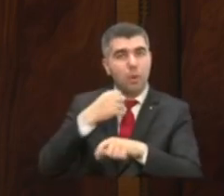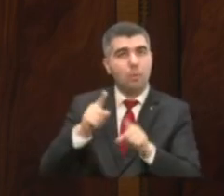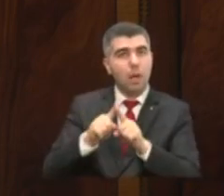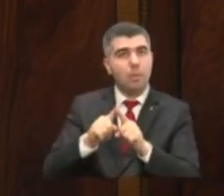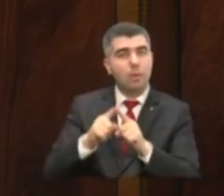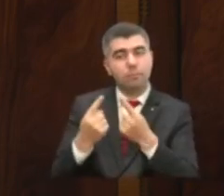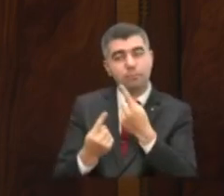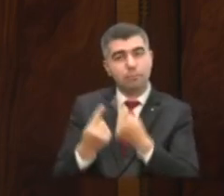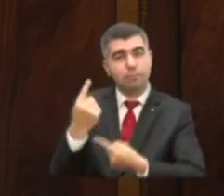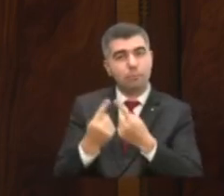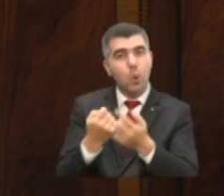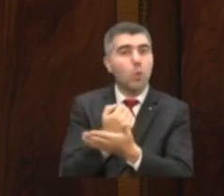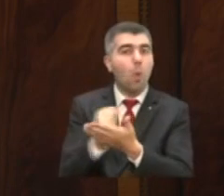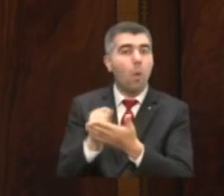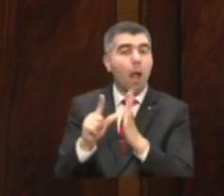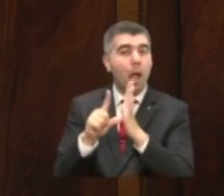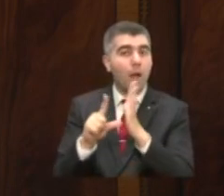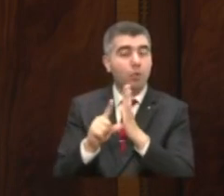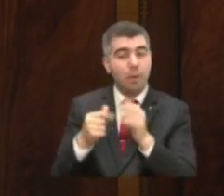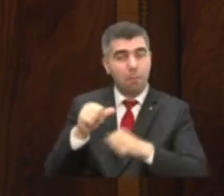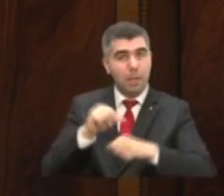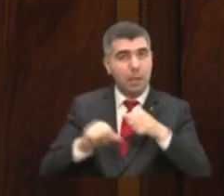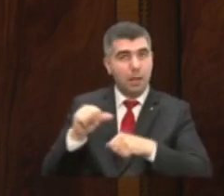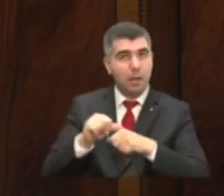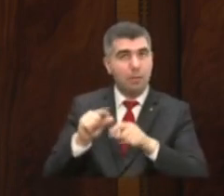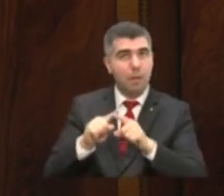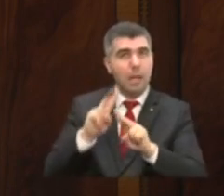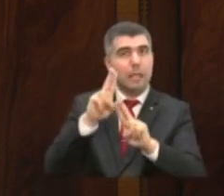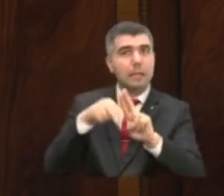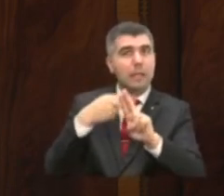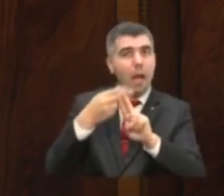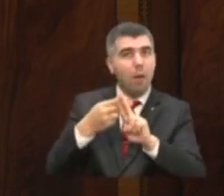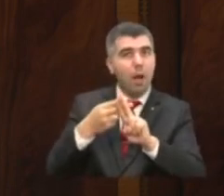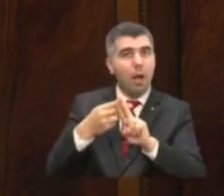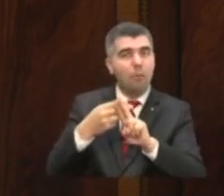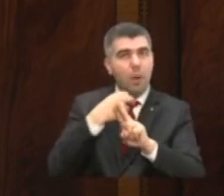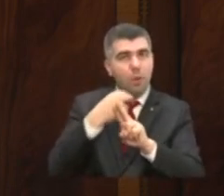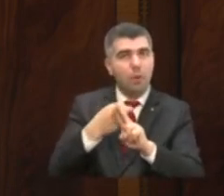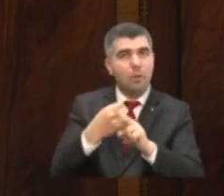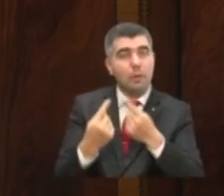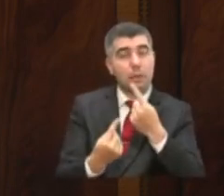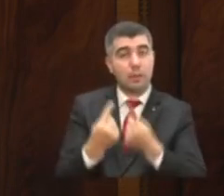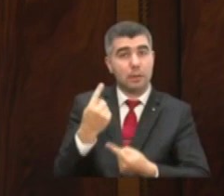بعد إلغاء المرسوم. فلذلك أنا أعتبر بأن الإجابة عن الأسئلة القطاعية لا تدخل في صلب هذا